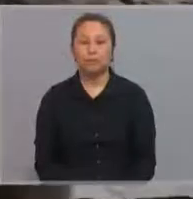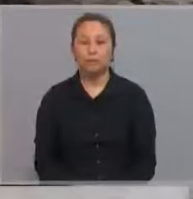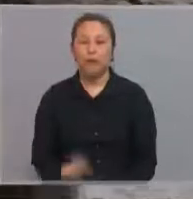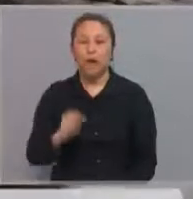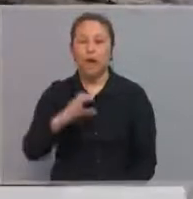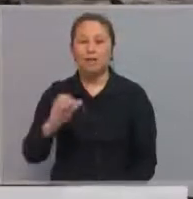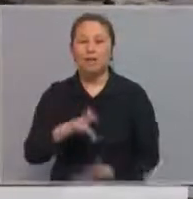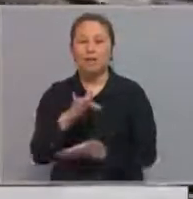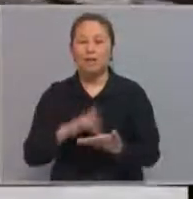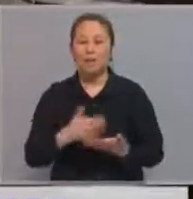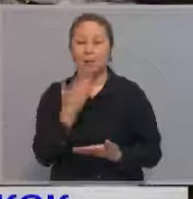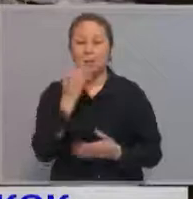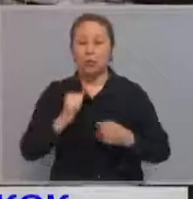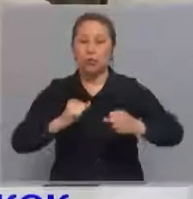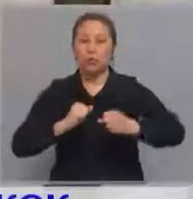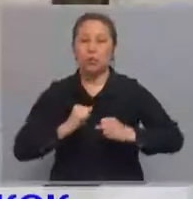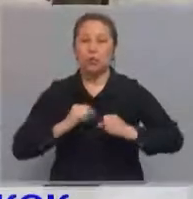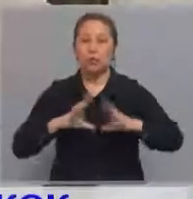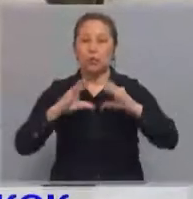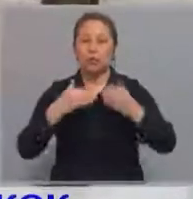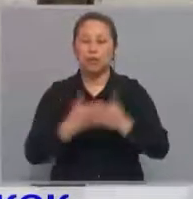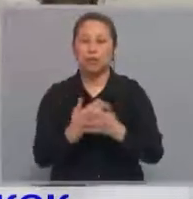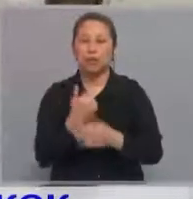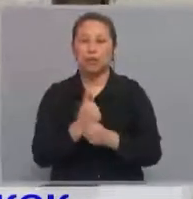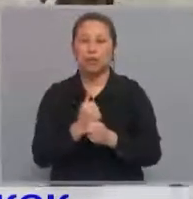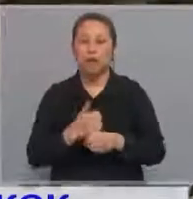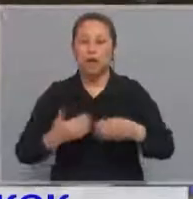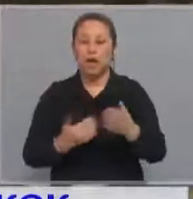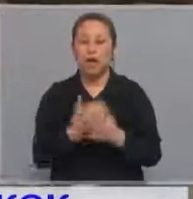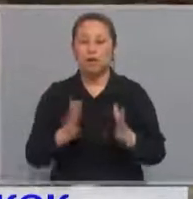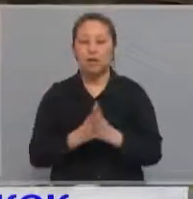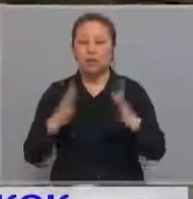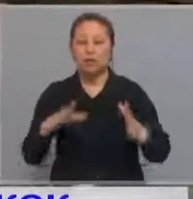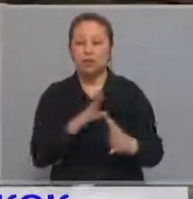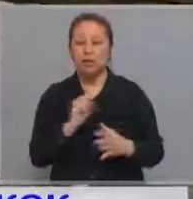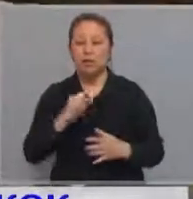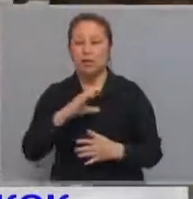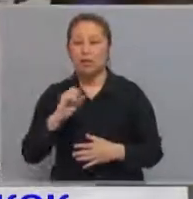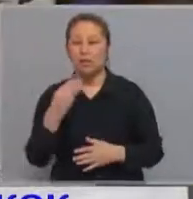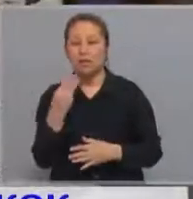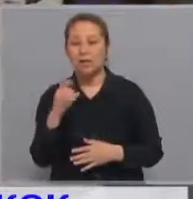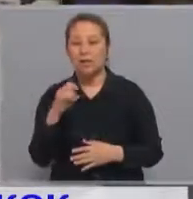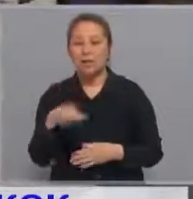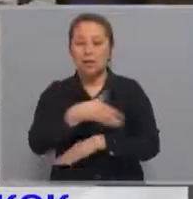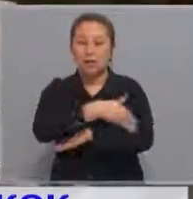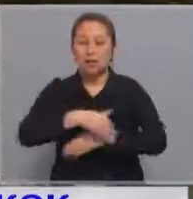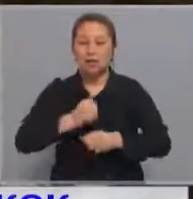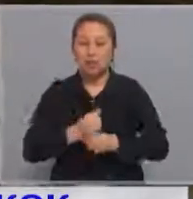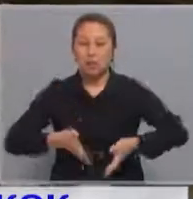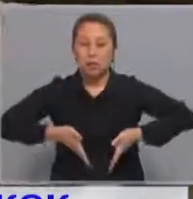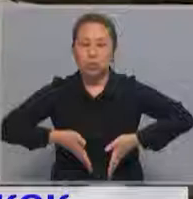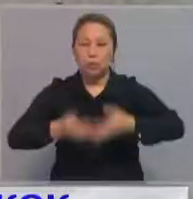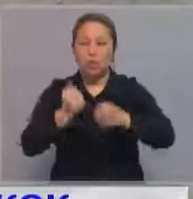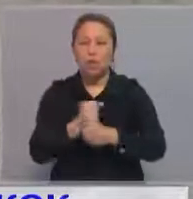Арыс қаласындағы ұлттық спортты ұлықтайтын кешен қызметі заманауи талапқа сай қайта жанданды. Арыс Шардара тас жолының жиегінде бой көтерген ипподром